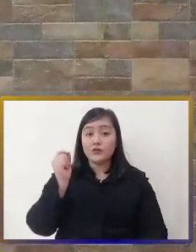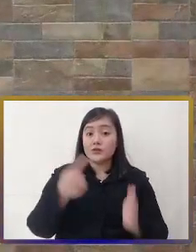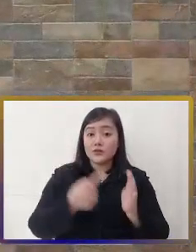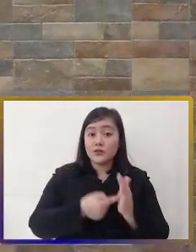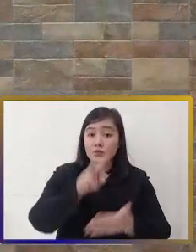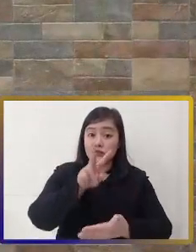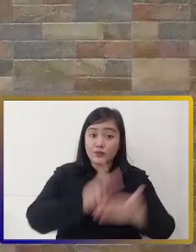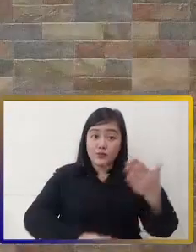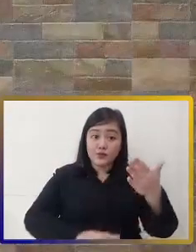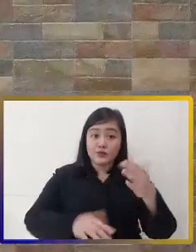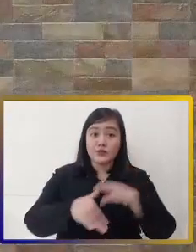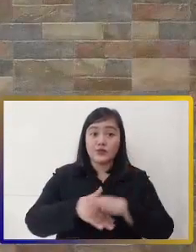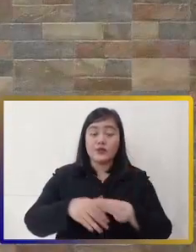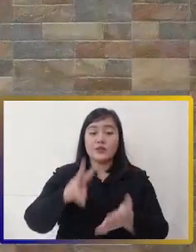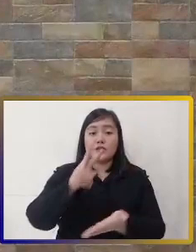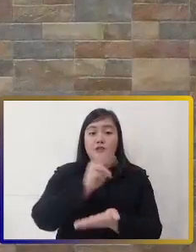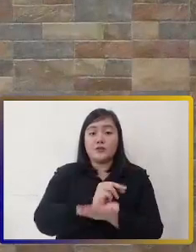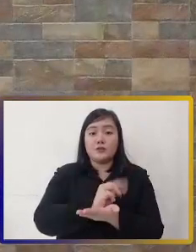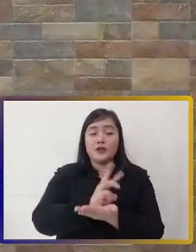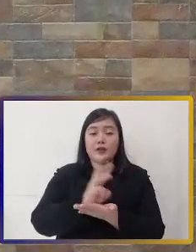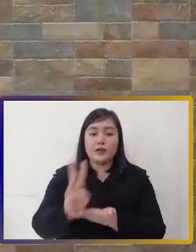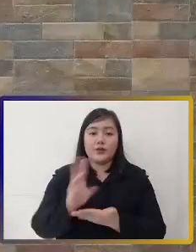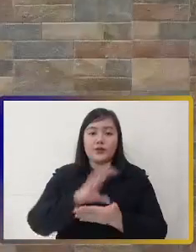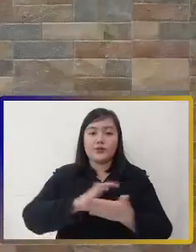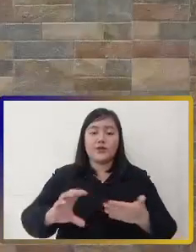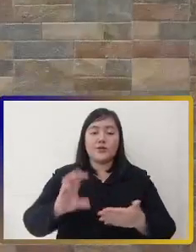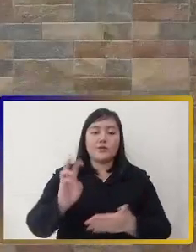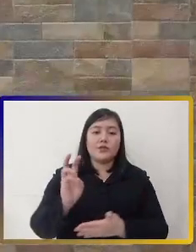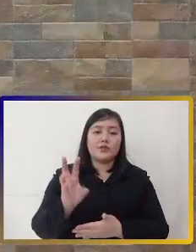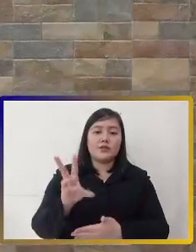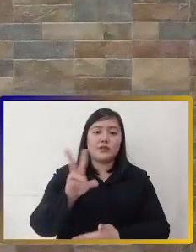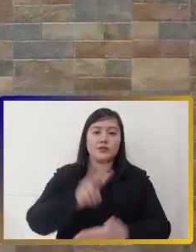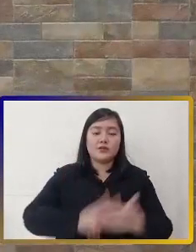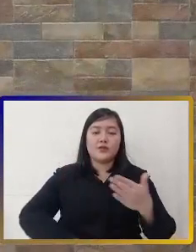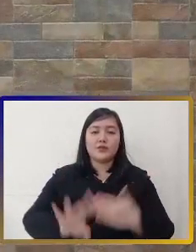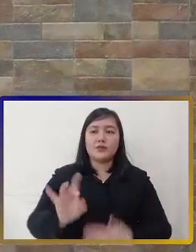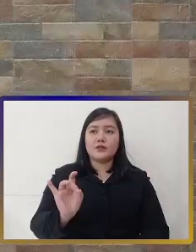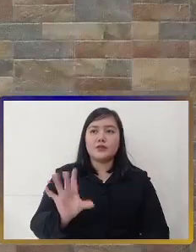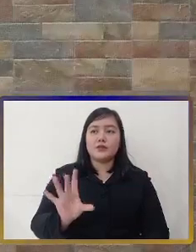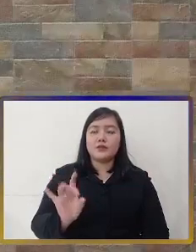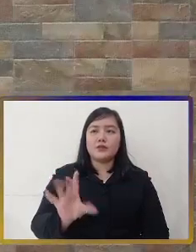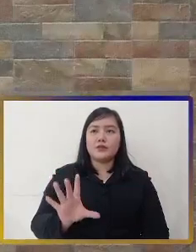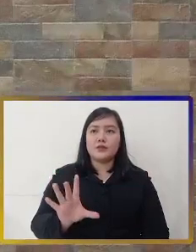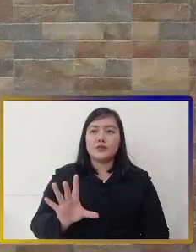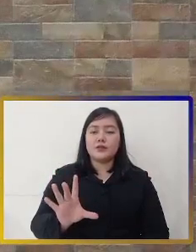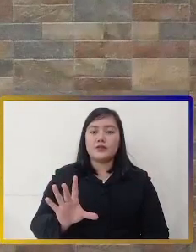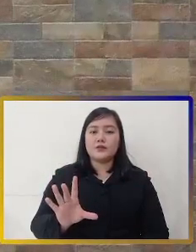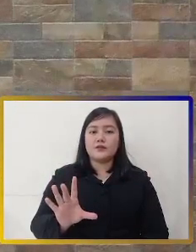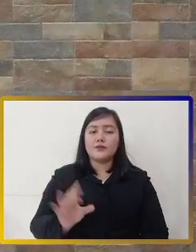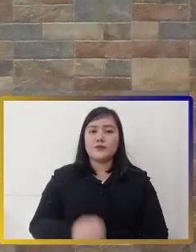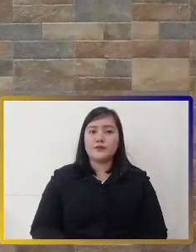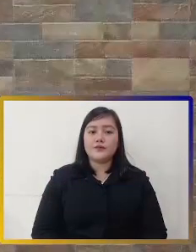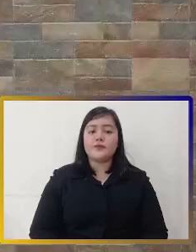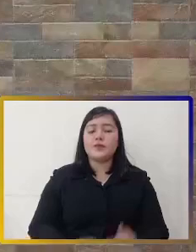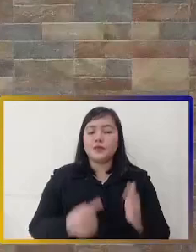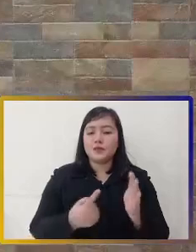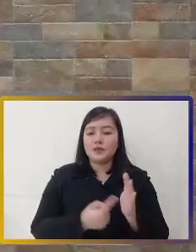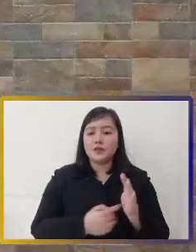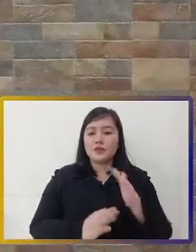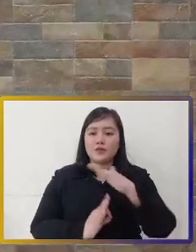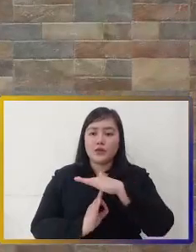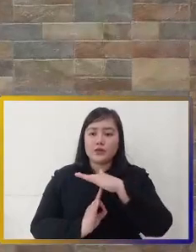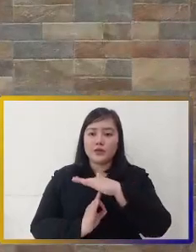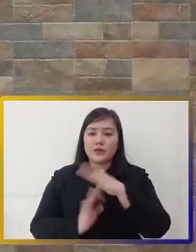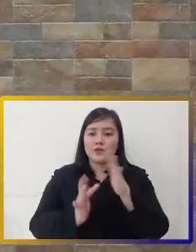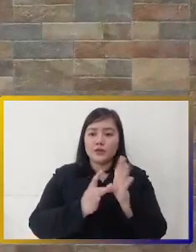natin sa Matthew chapter 16, verse number 18. Ito po ang nilay down na foundation ng